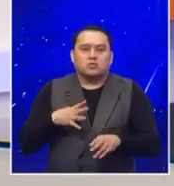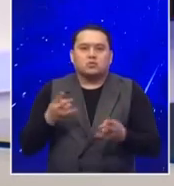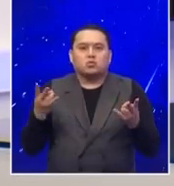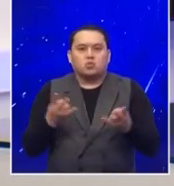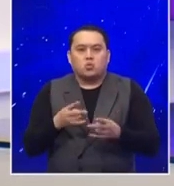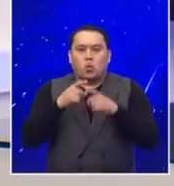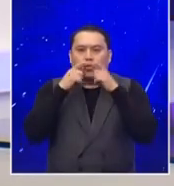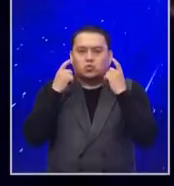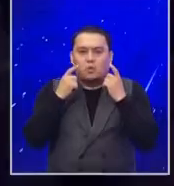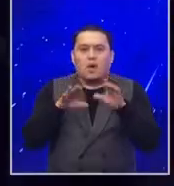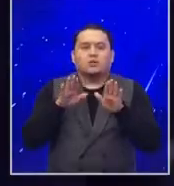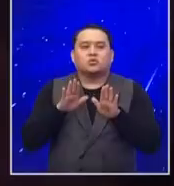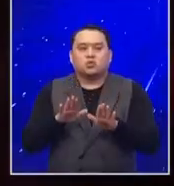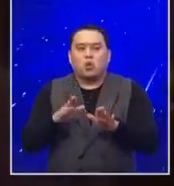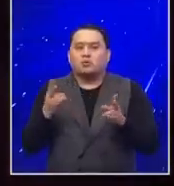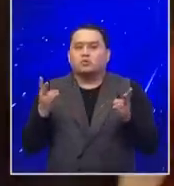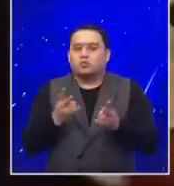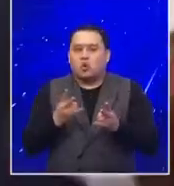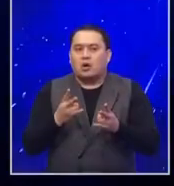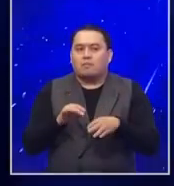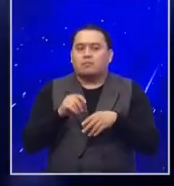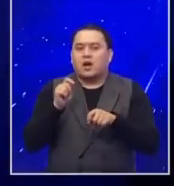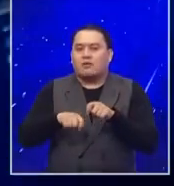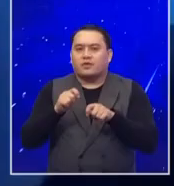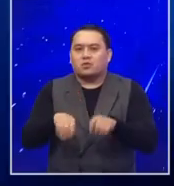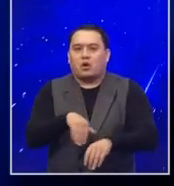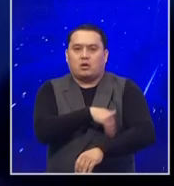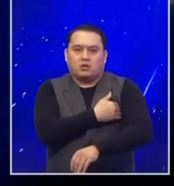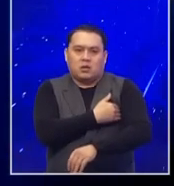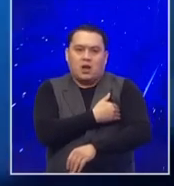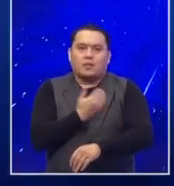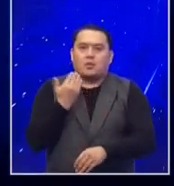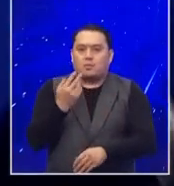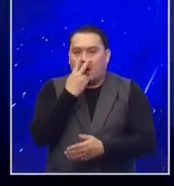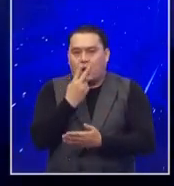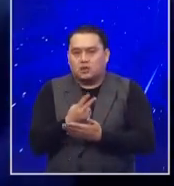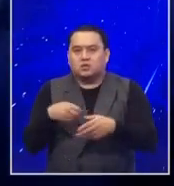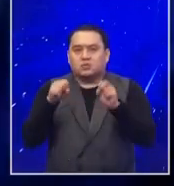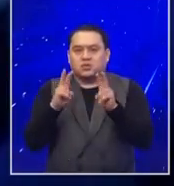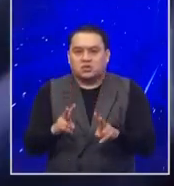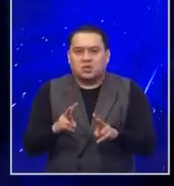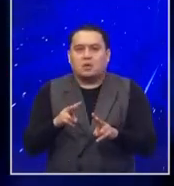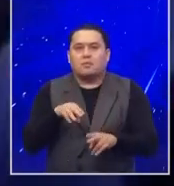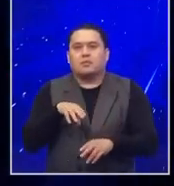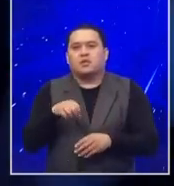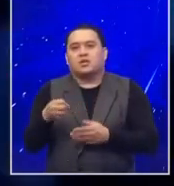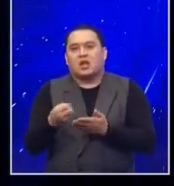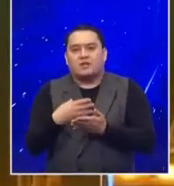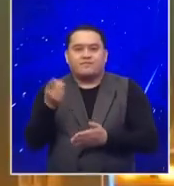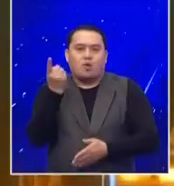необходимо носить защитную маску, а также проверить температуру на входе и показать специальное приложение на